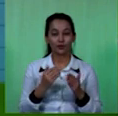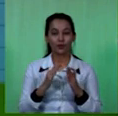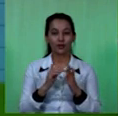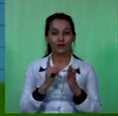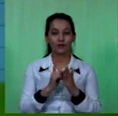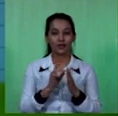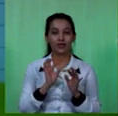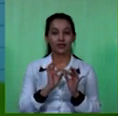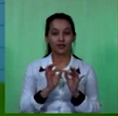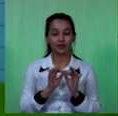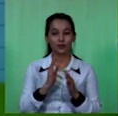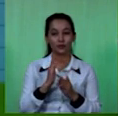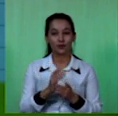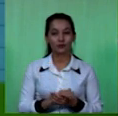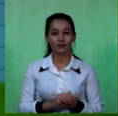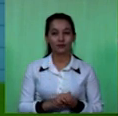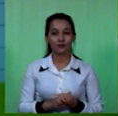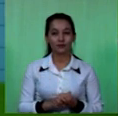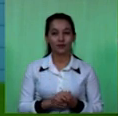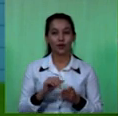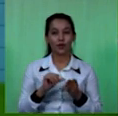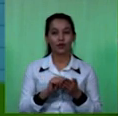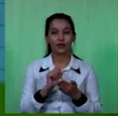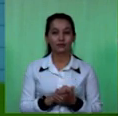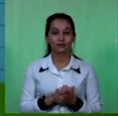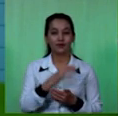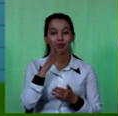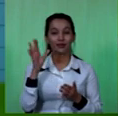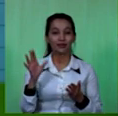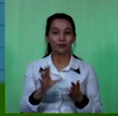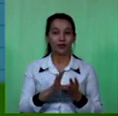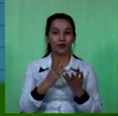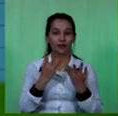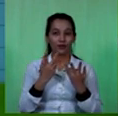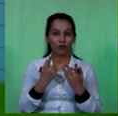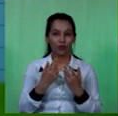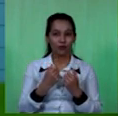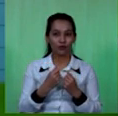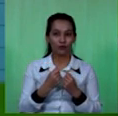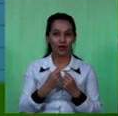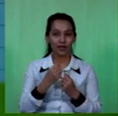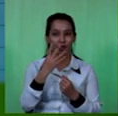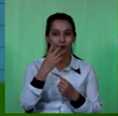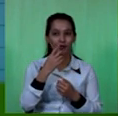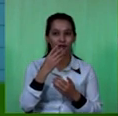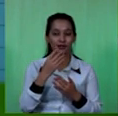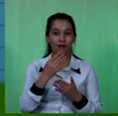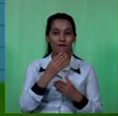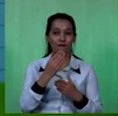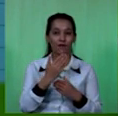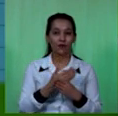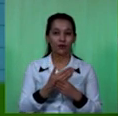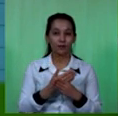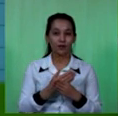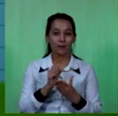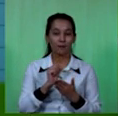berilgan topshiriqni tekshirib olsak. 6-masala. Elektr hisoblash asbobi rasmlari asosida